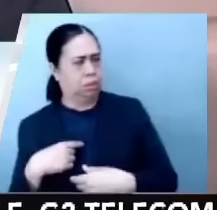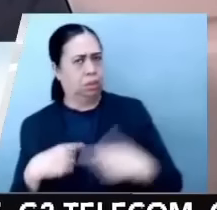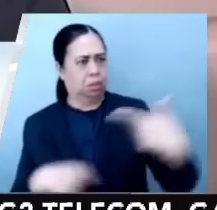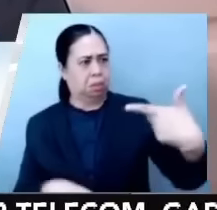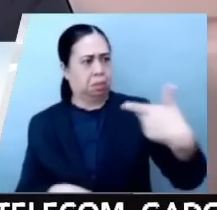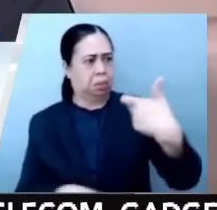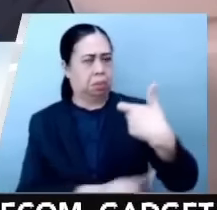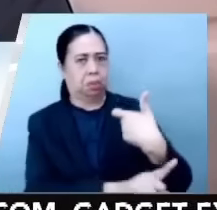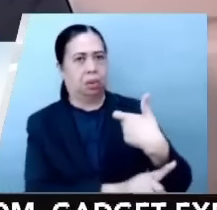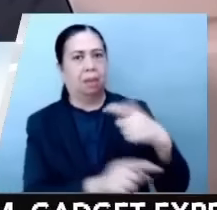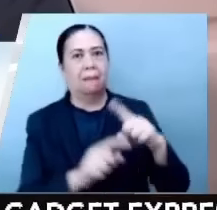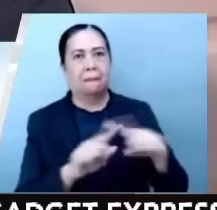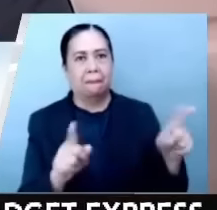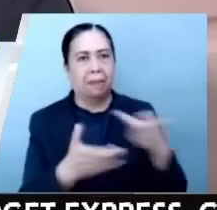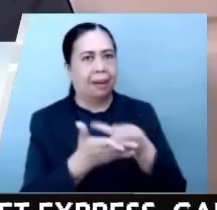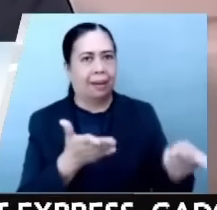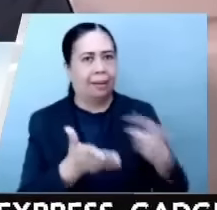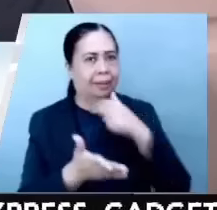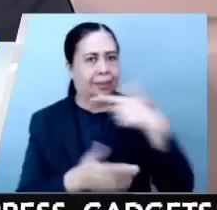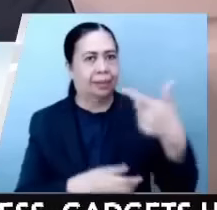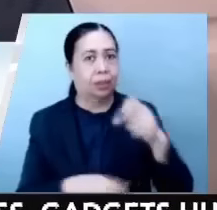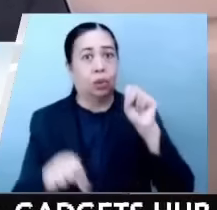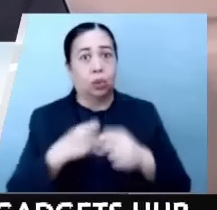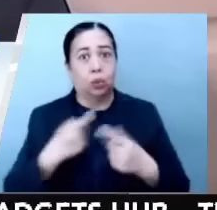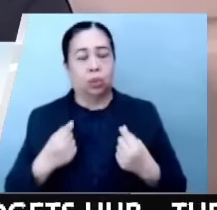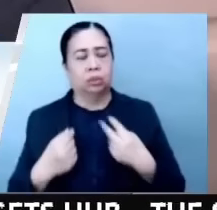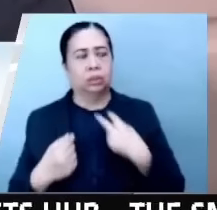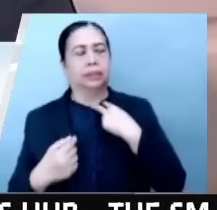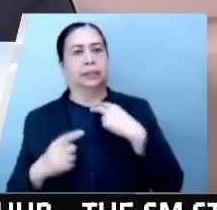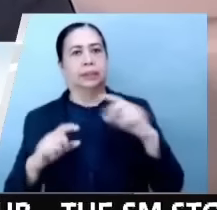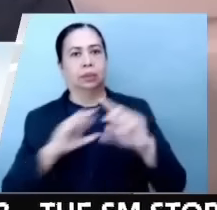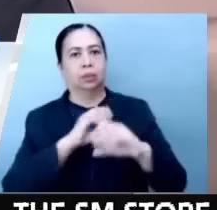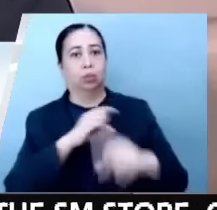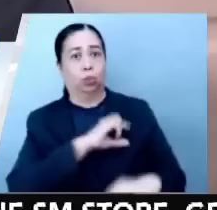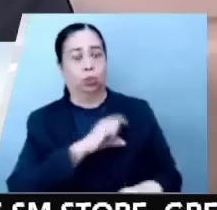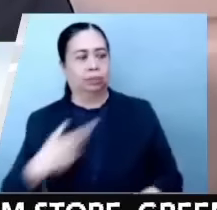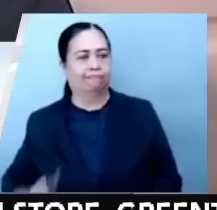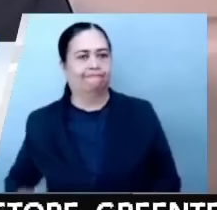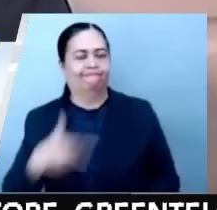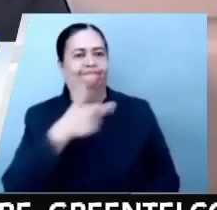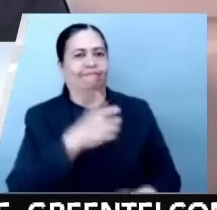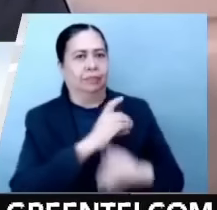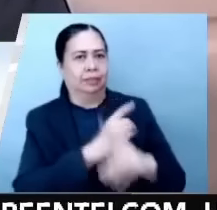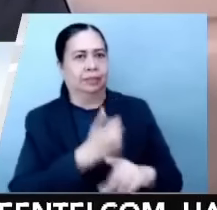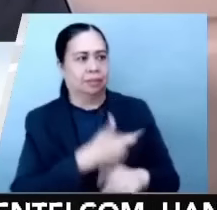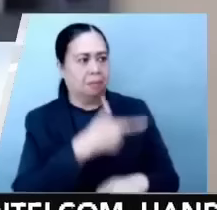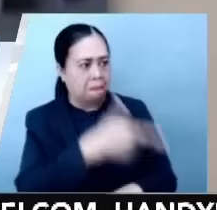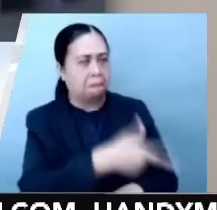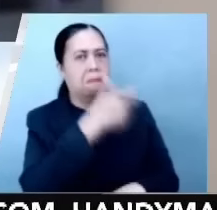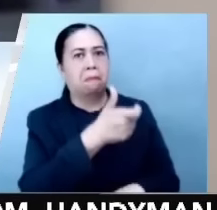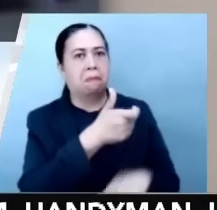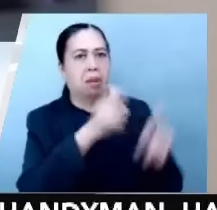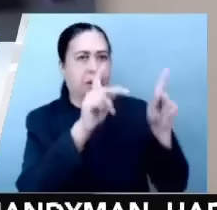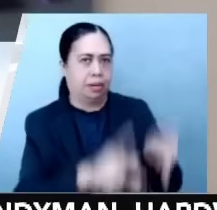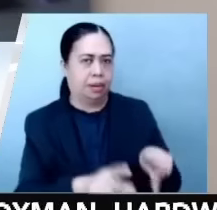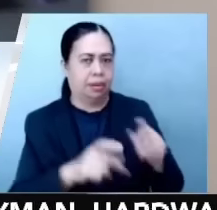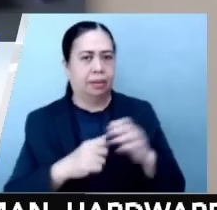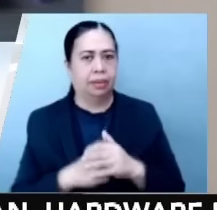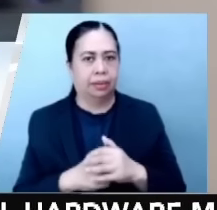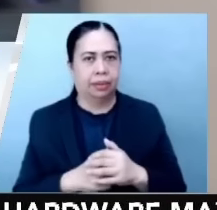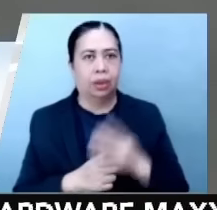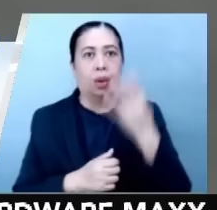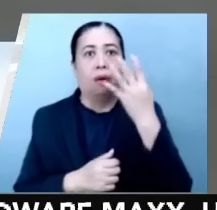Pero hindi to pumutok. Kaya 'yung pulis natin walang magawa kung depensahan niya 'yung sarili niya. Nabaril niya itong ah tao na ito. Apat na bala